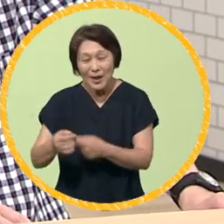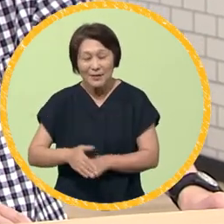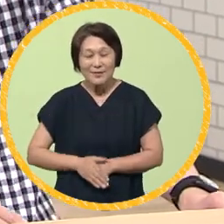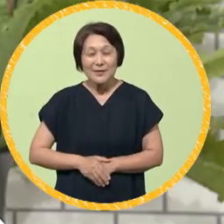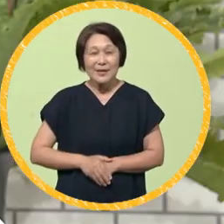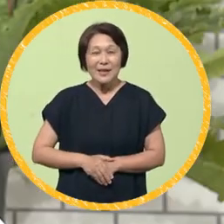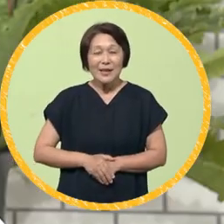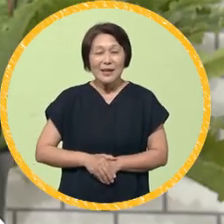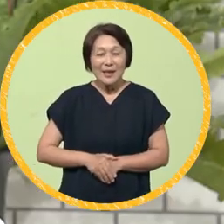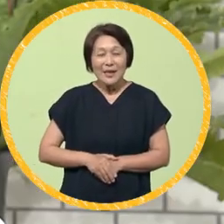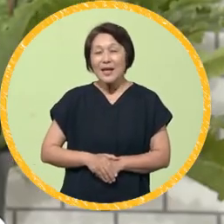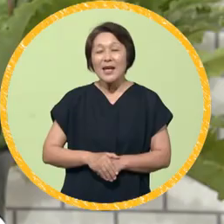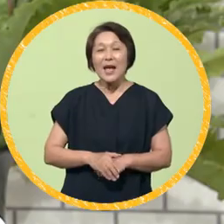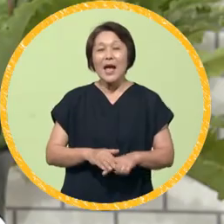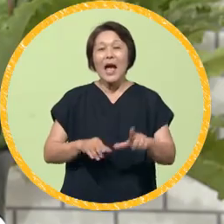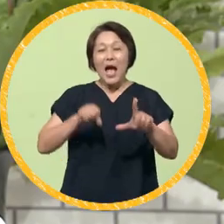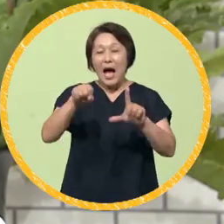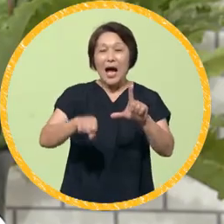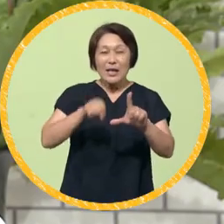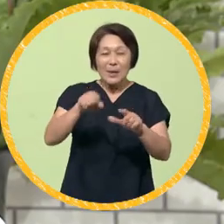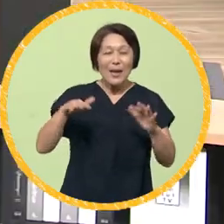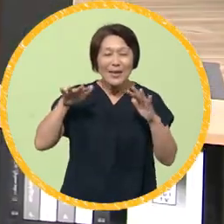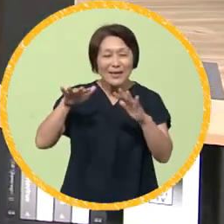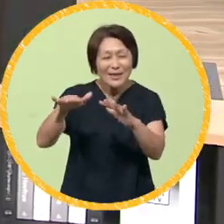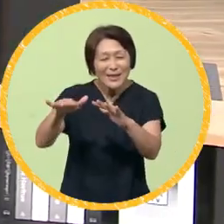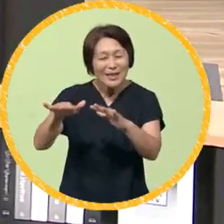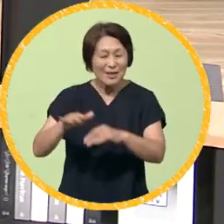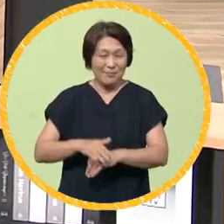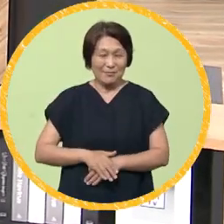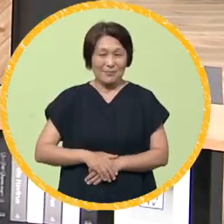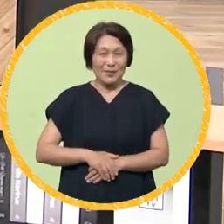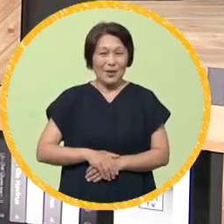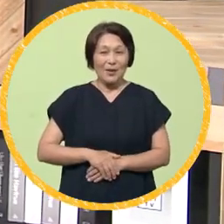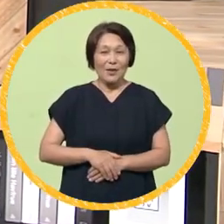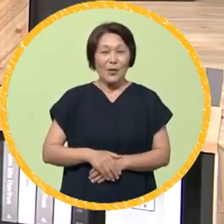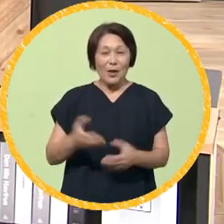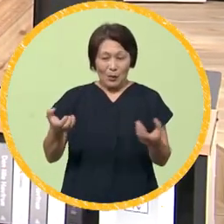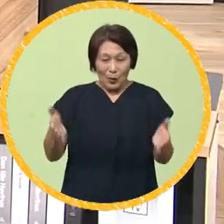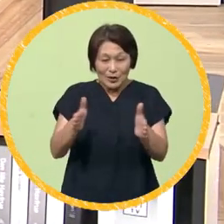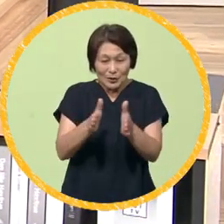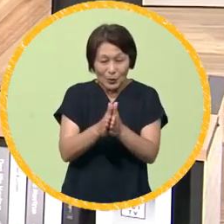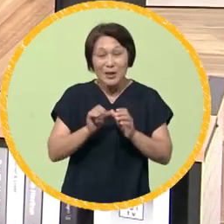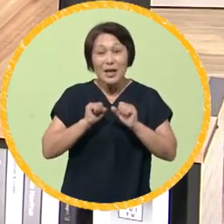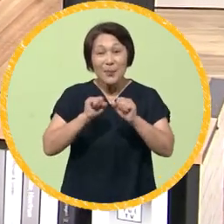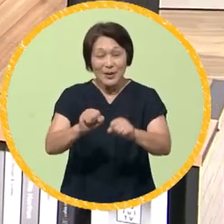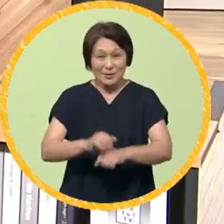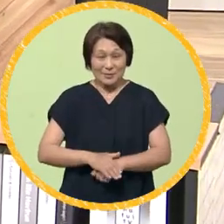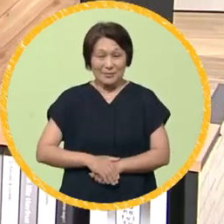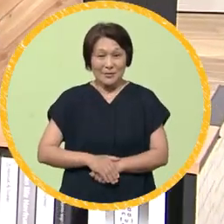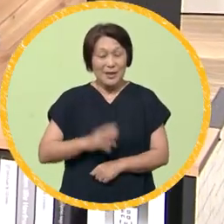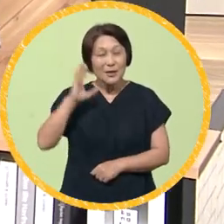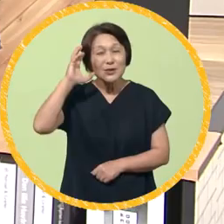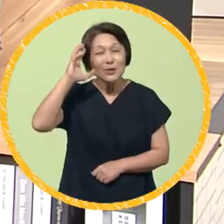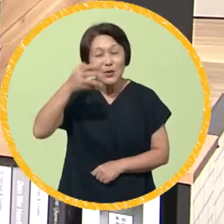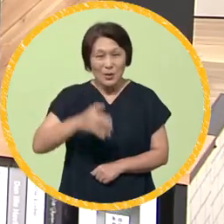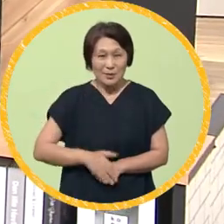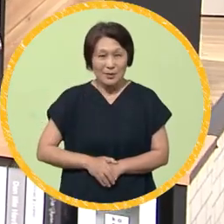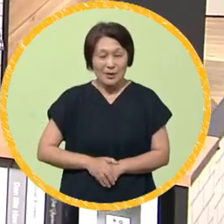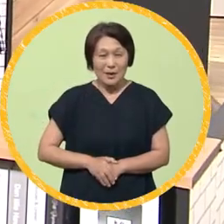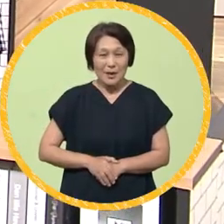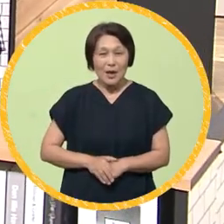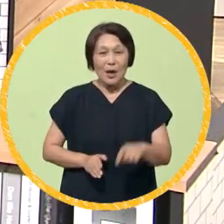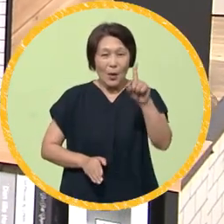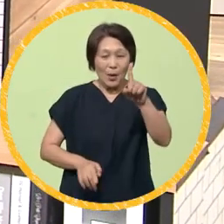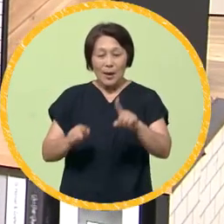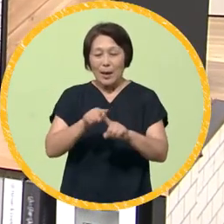よ、あの大人気アニメワンピースとコラボしたんですよ、 すごいですね。 すごい すごいでしょ。でも実はねワンピース自